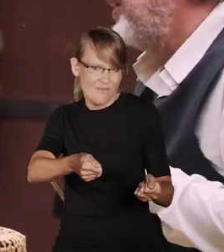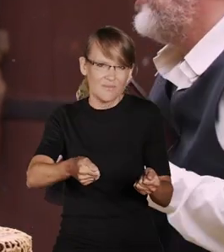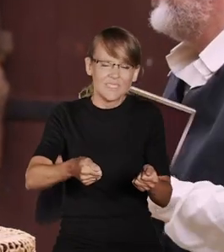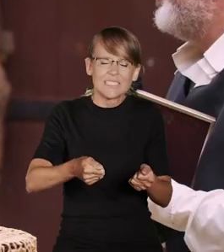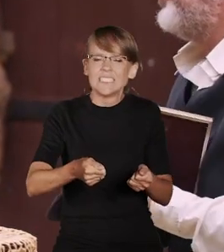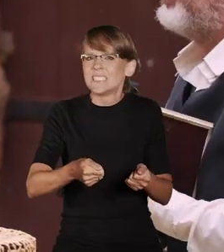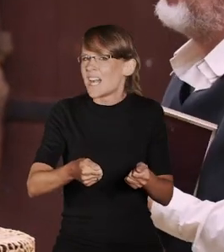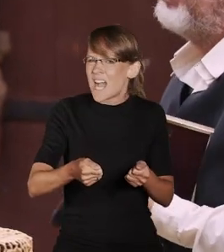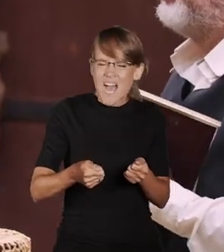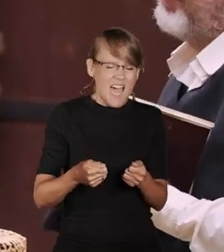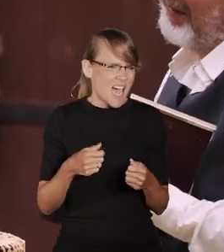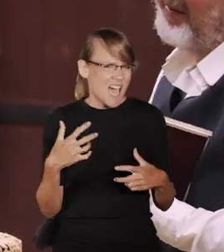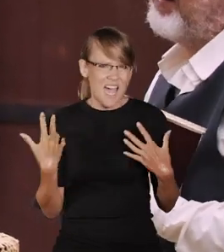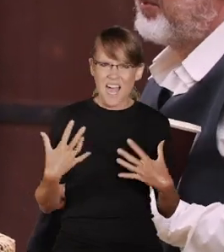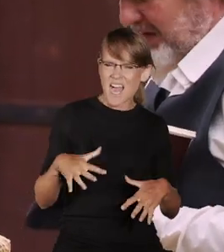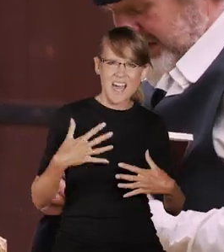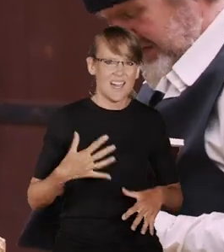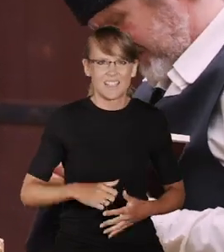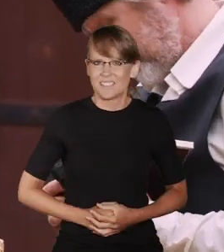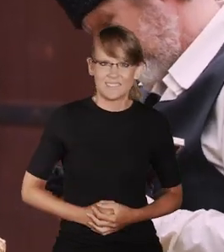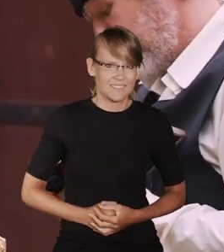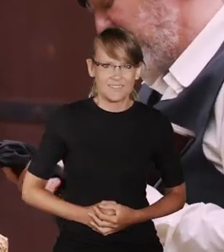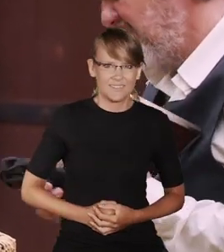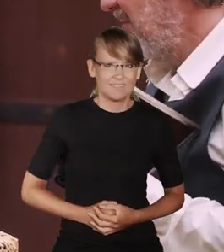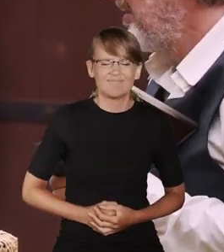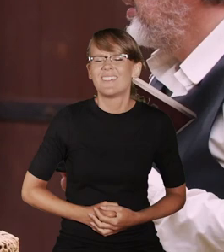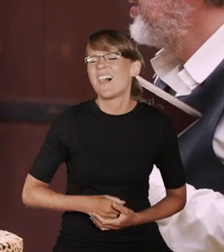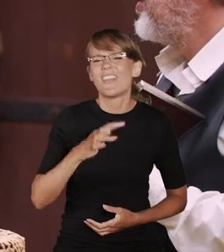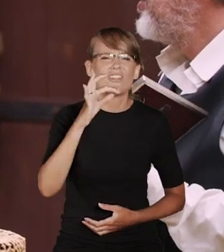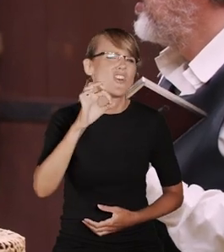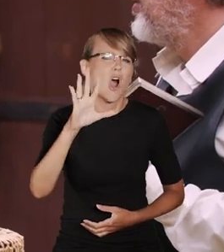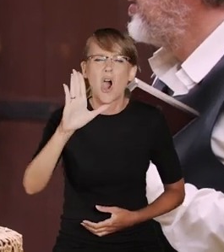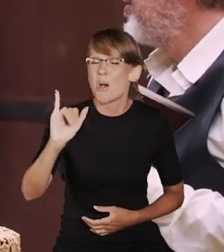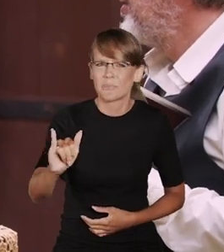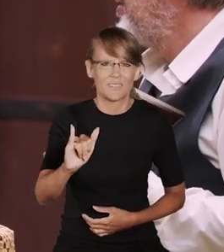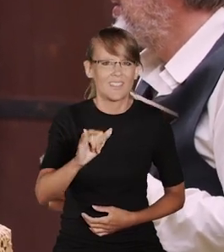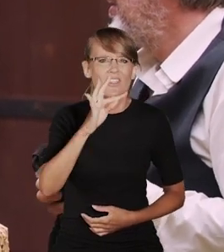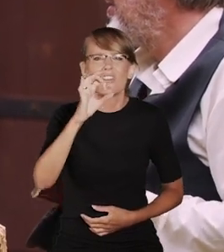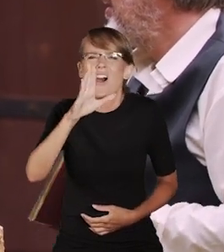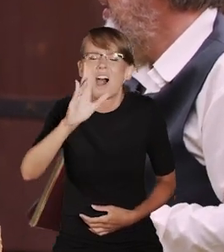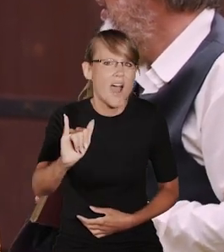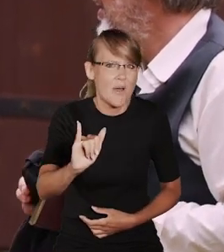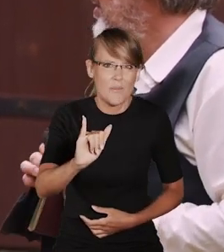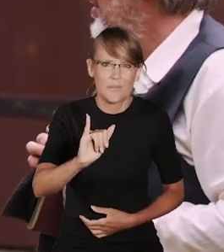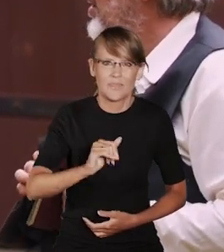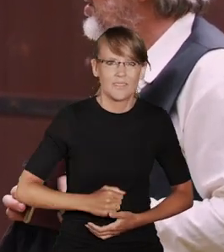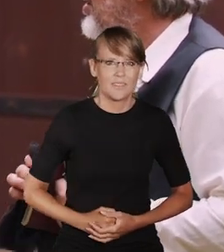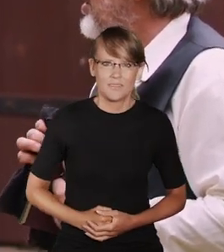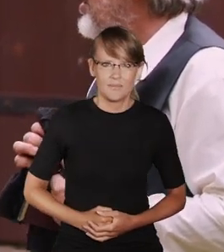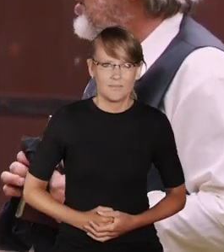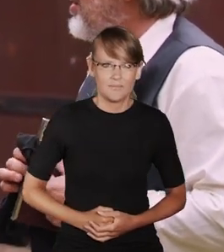Ileż wdzięku było w jego figurze, kiedy z całej siły